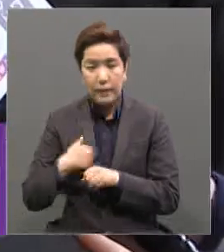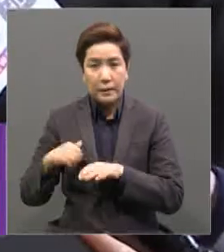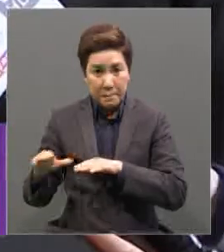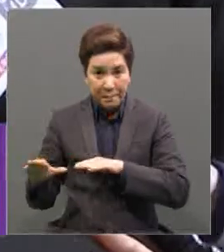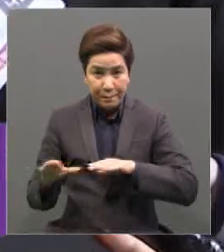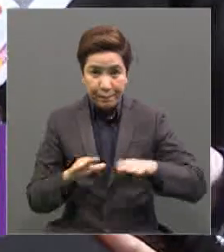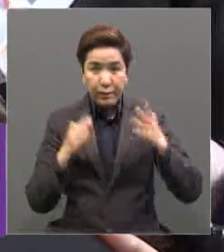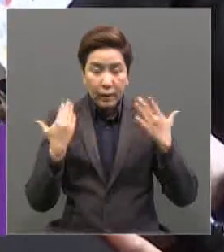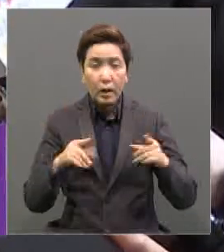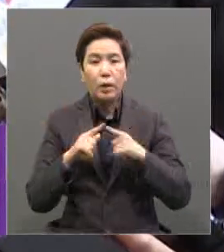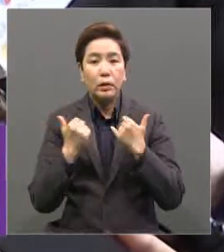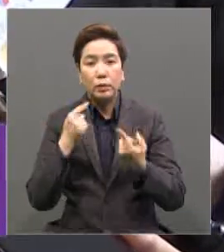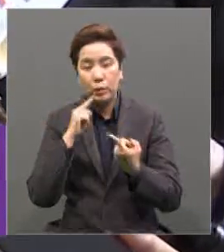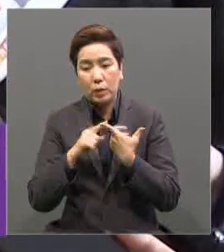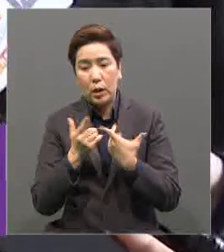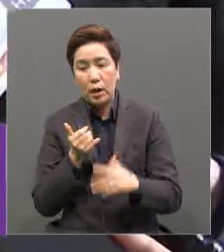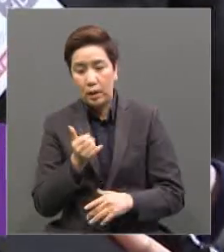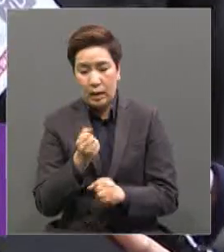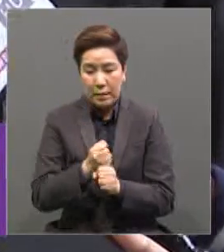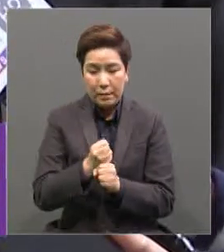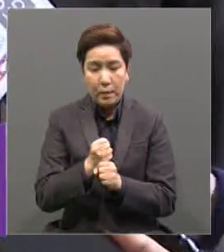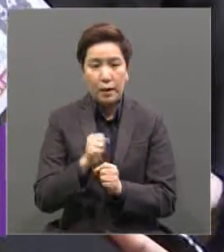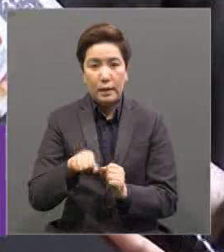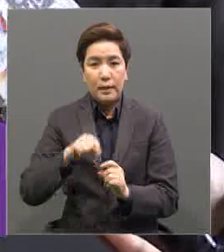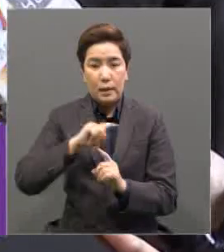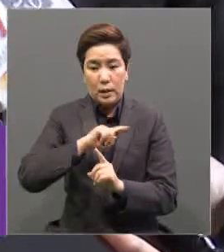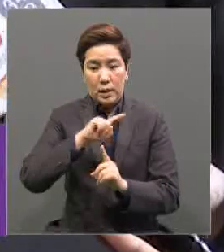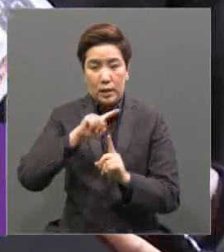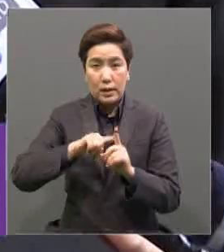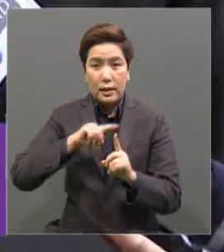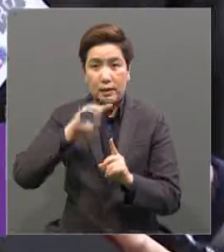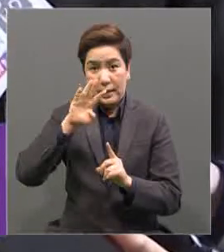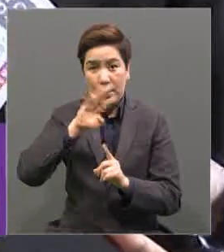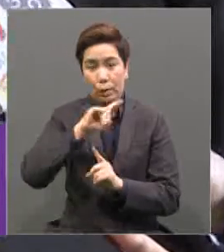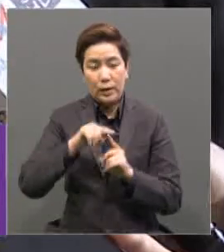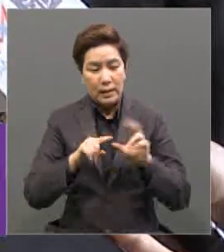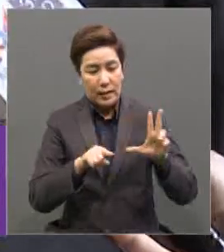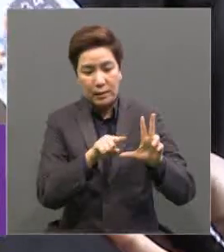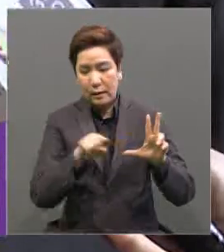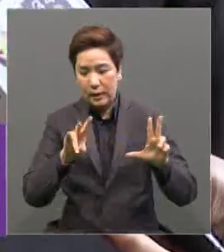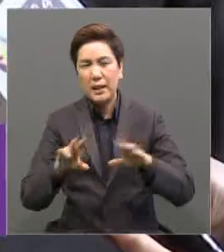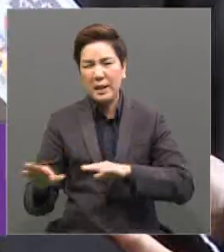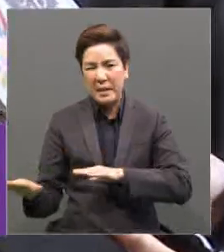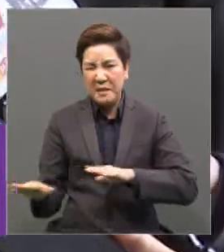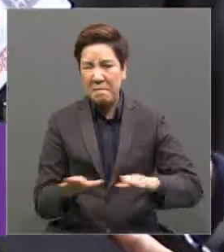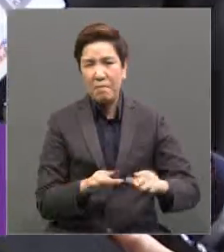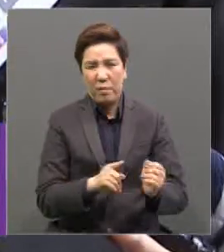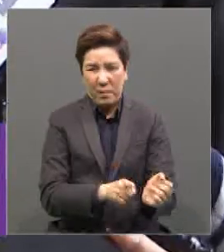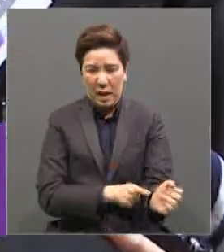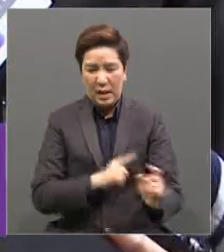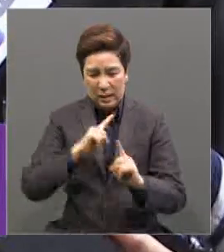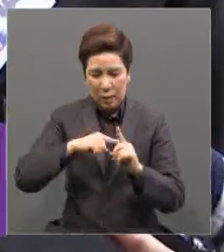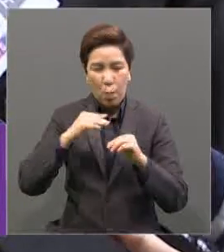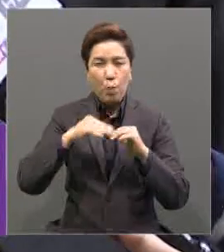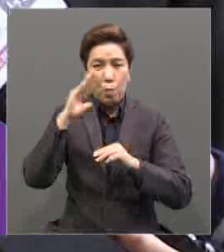พร้อมนะครับที่จะมาทำงานวันที่3ถึงวันที่7นะครับเราเตรียมความพร้อมไว้เป็นเวลาเดือนเสร็